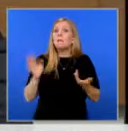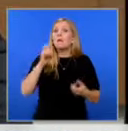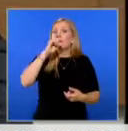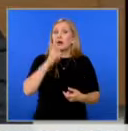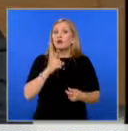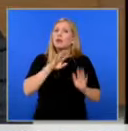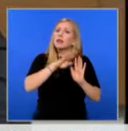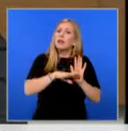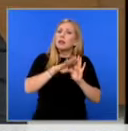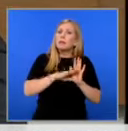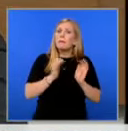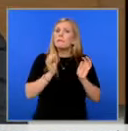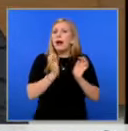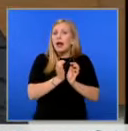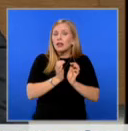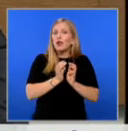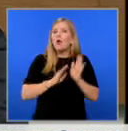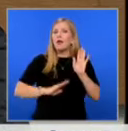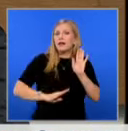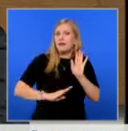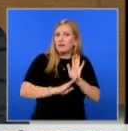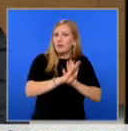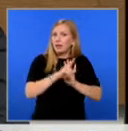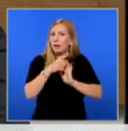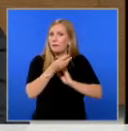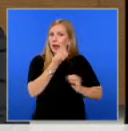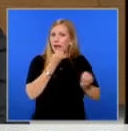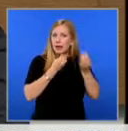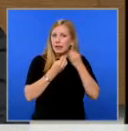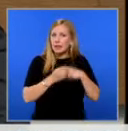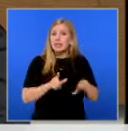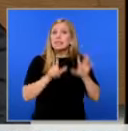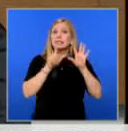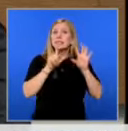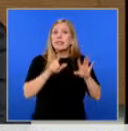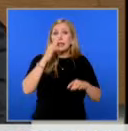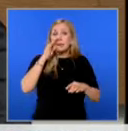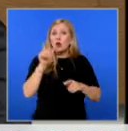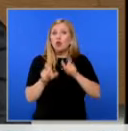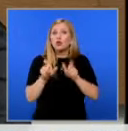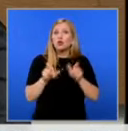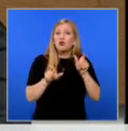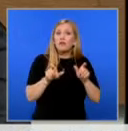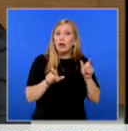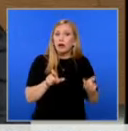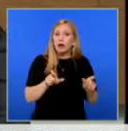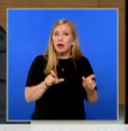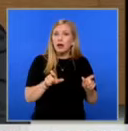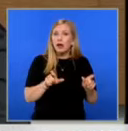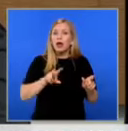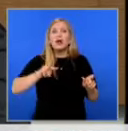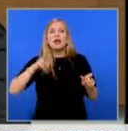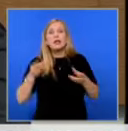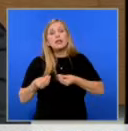малко но значително инфлацията при храните на милиона човека или